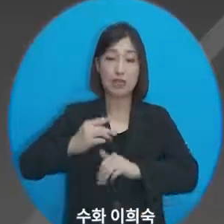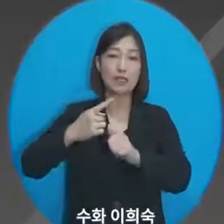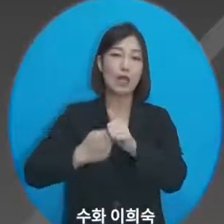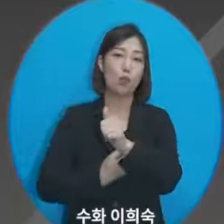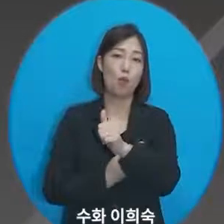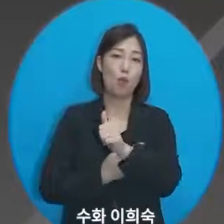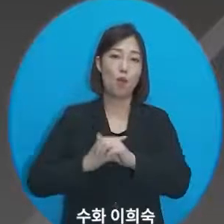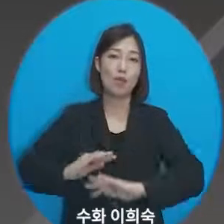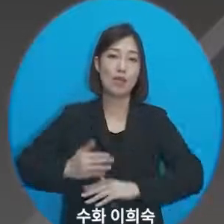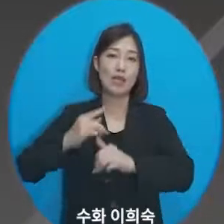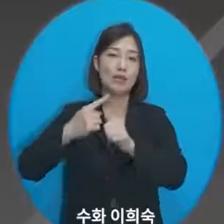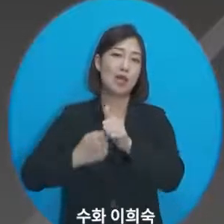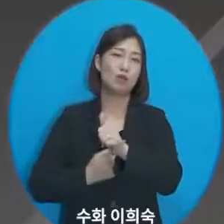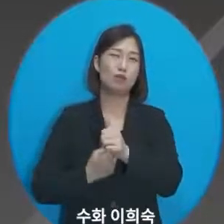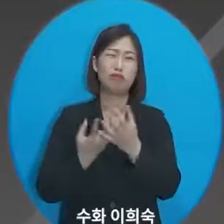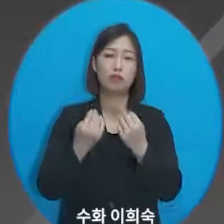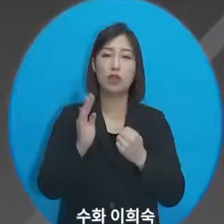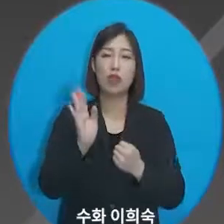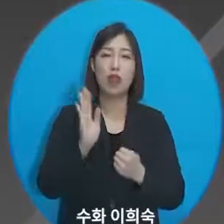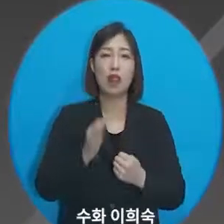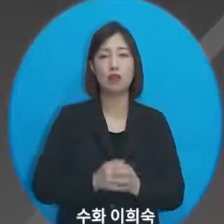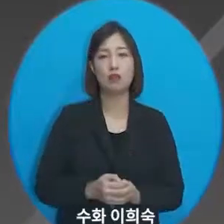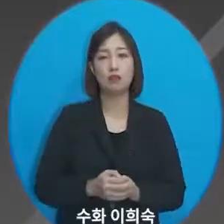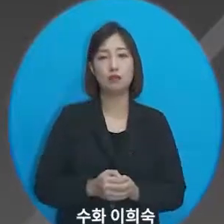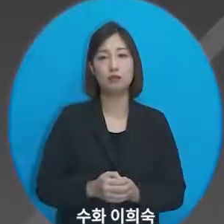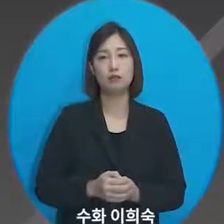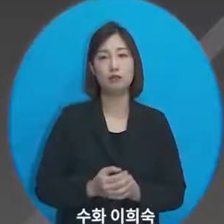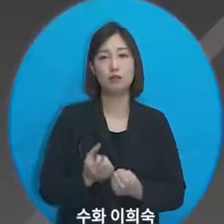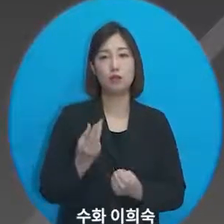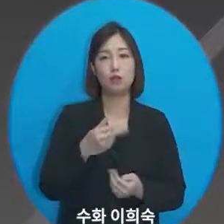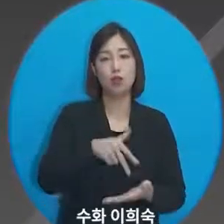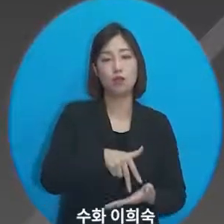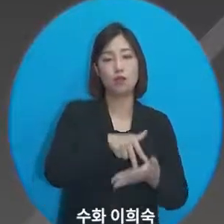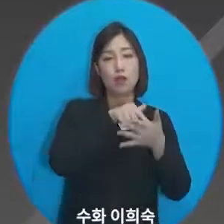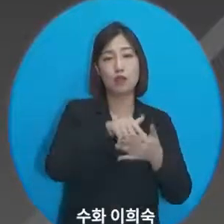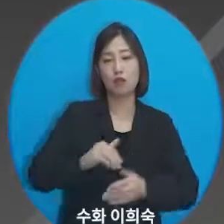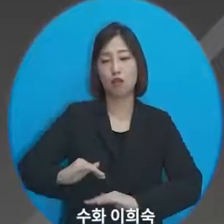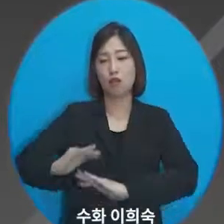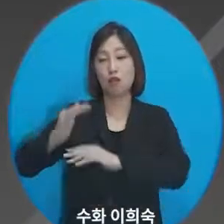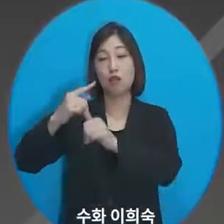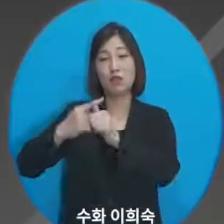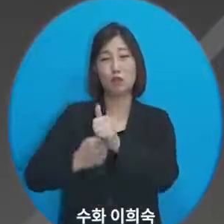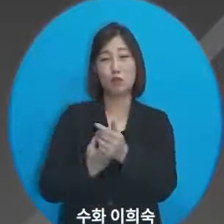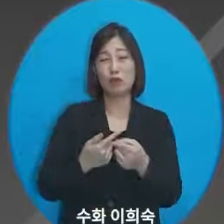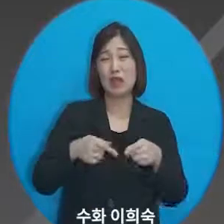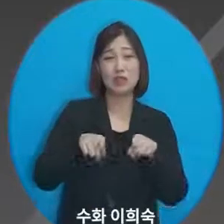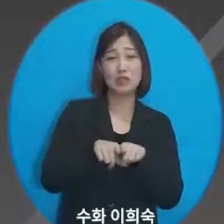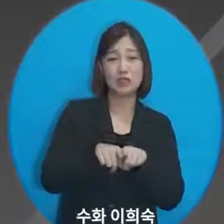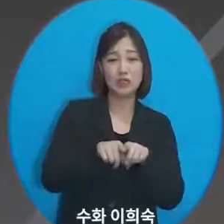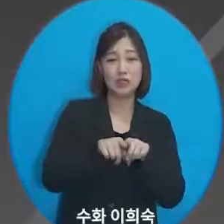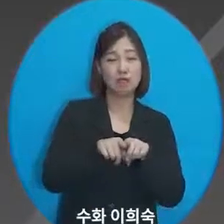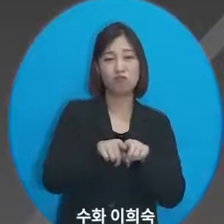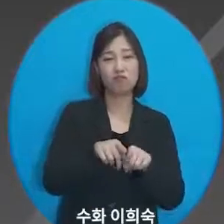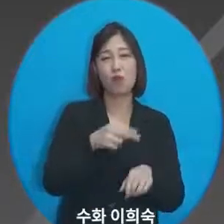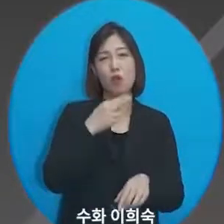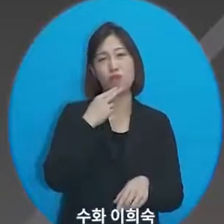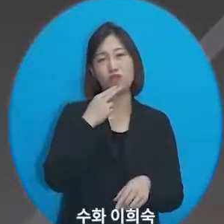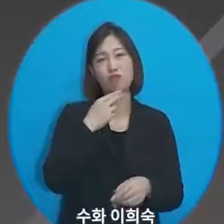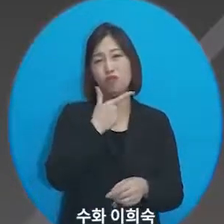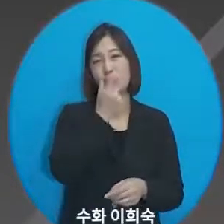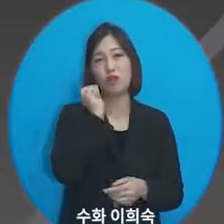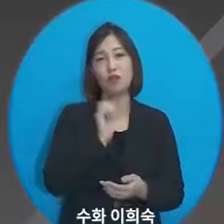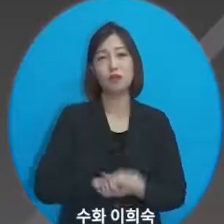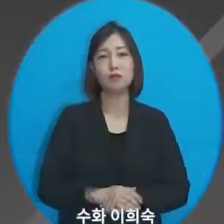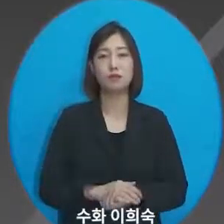것처럼 그 계단과 그 경사로를 같이 놓게 되면 모든 사람들이 이용할 수 있는 그런 생각이 들고요. 최근에 이제